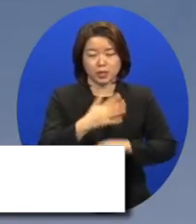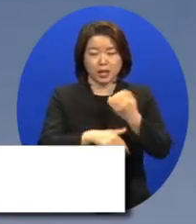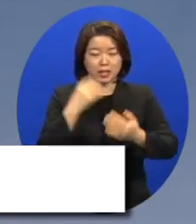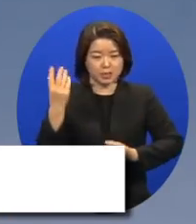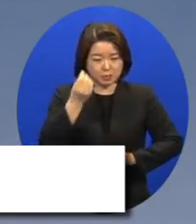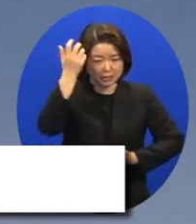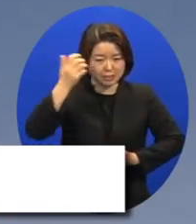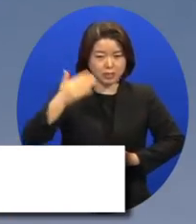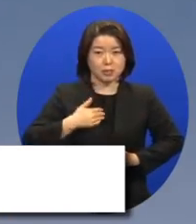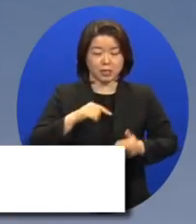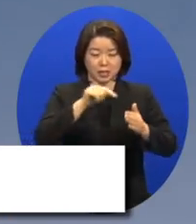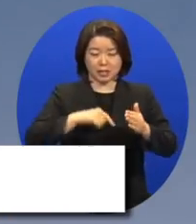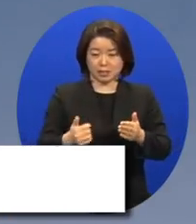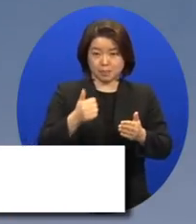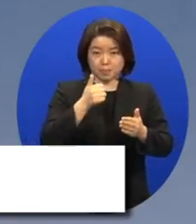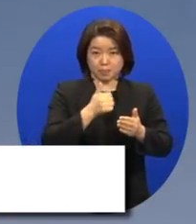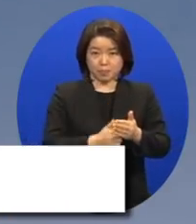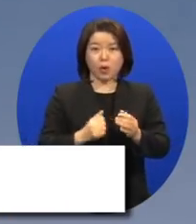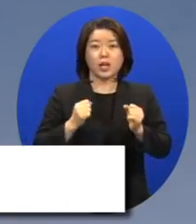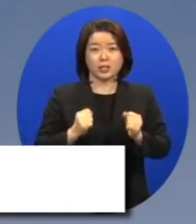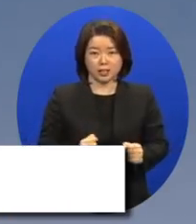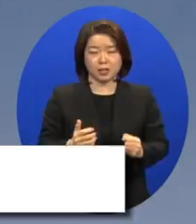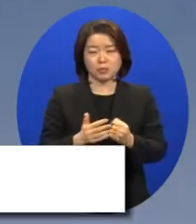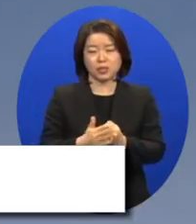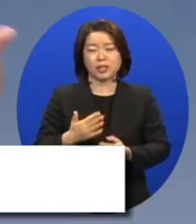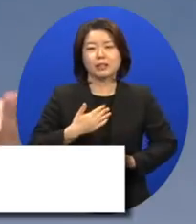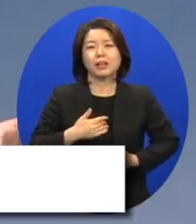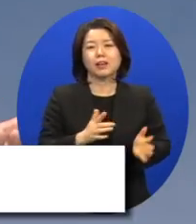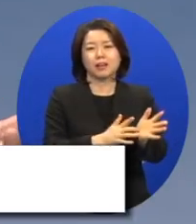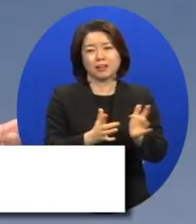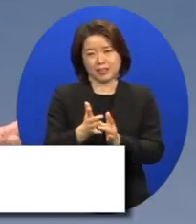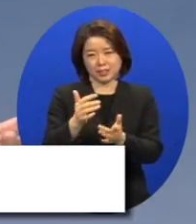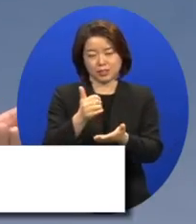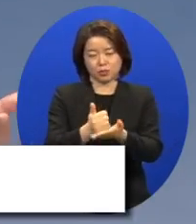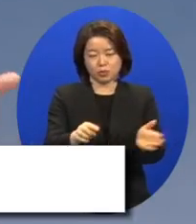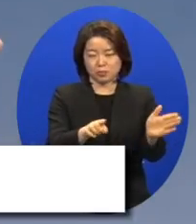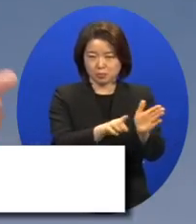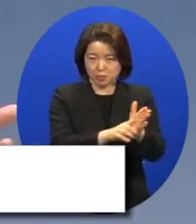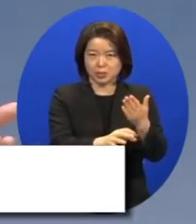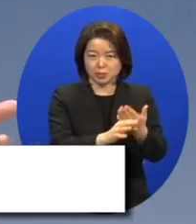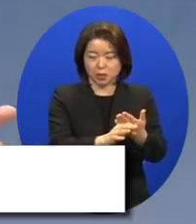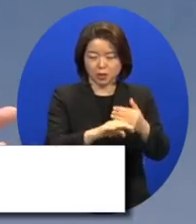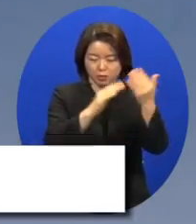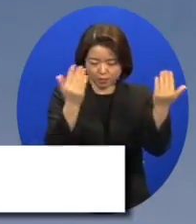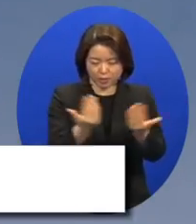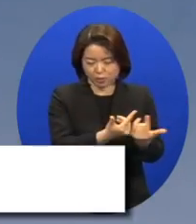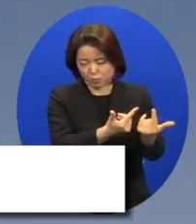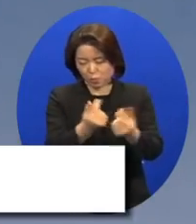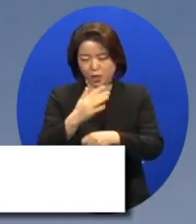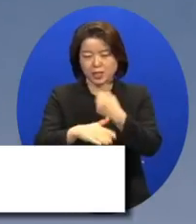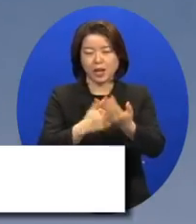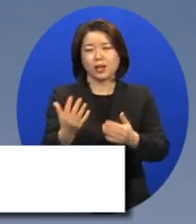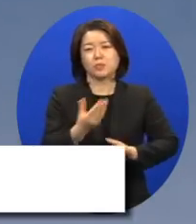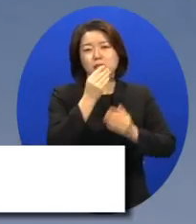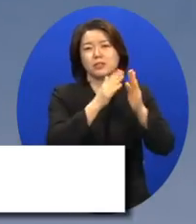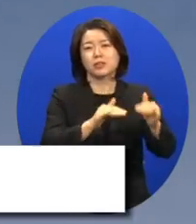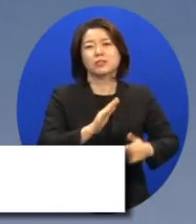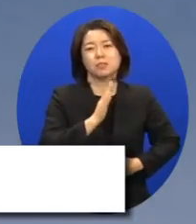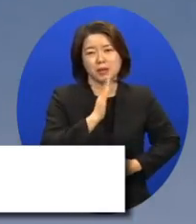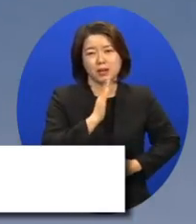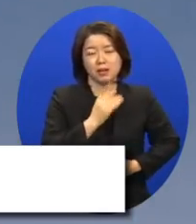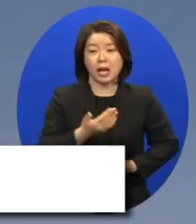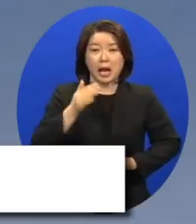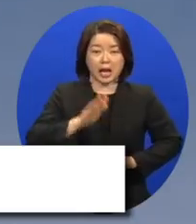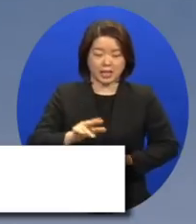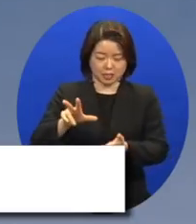거하시며 으로 우리가 예수 믿으면 다 하나님의 성장이 되었습니다 문제는 하나님의